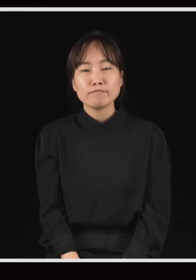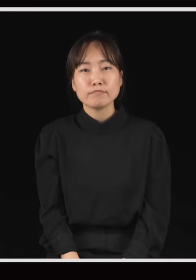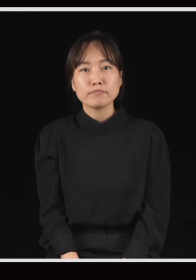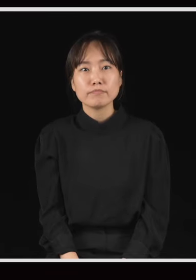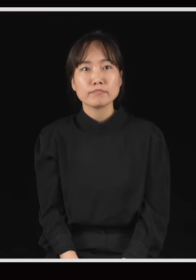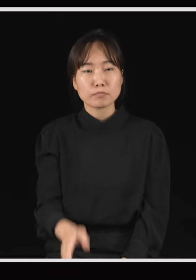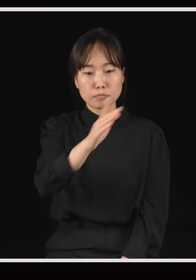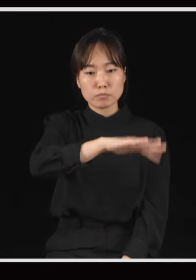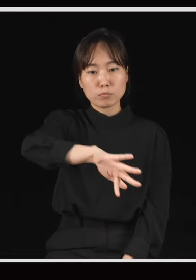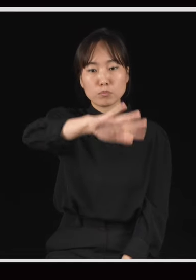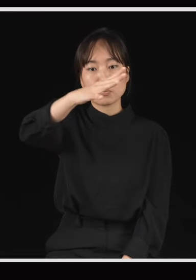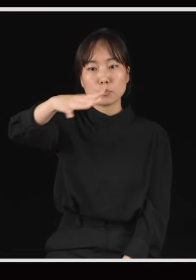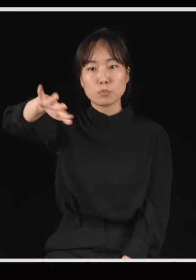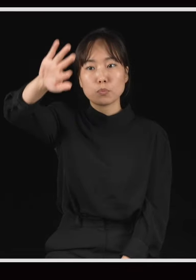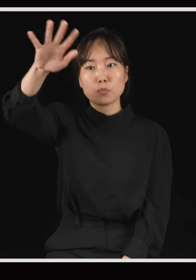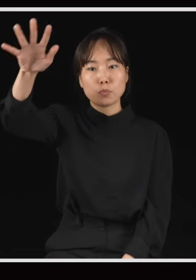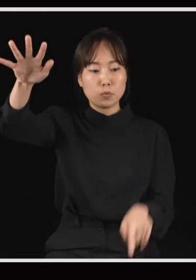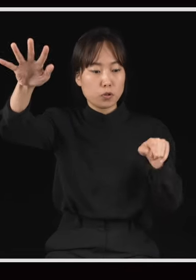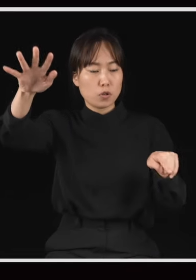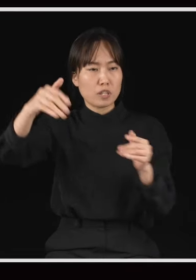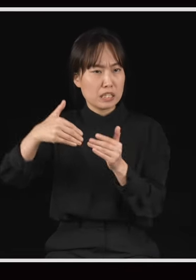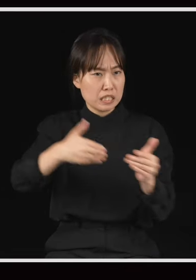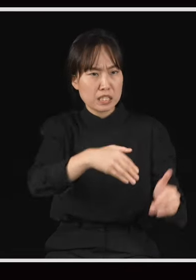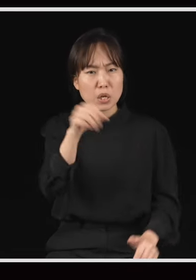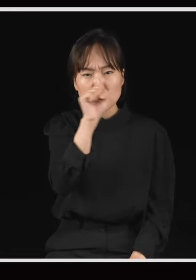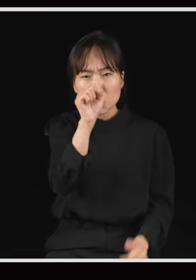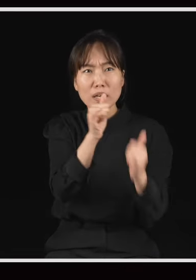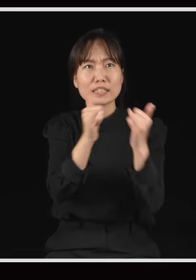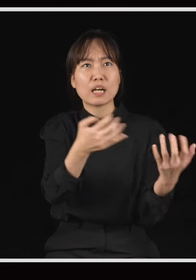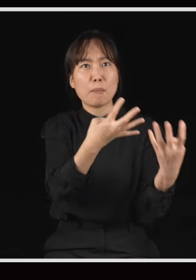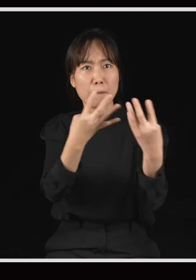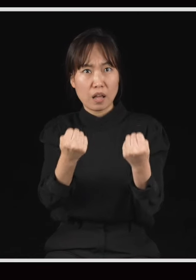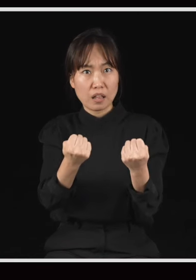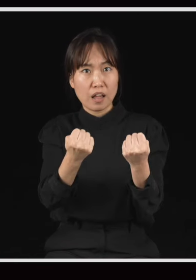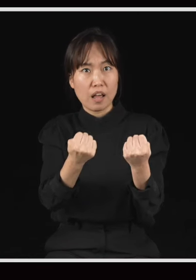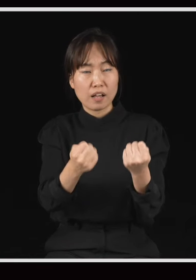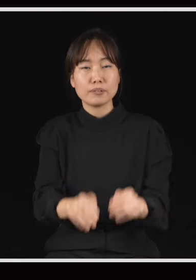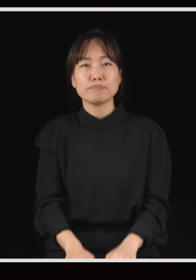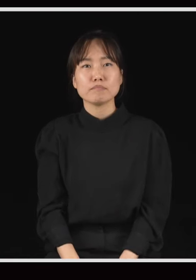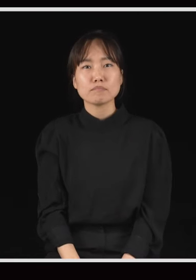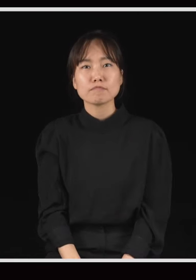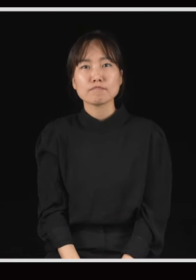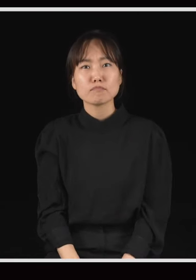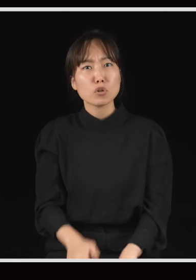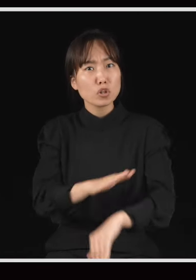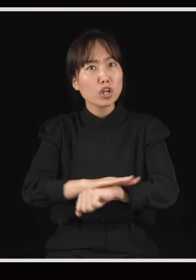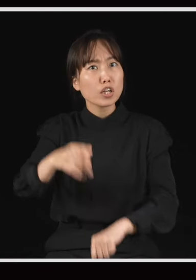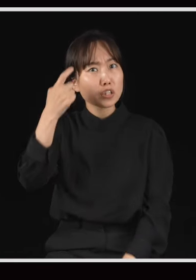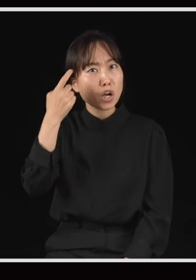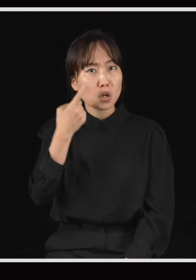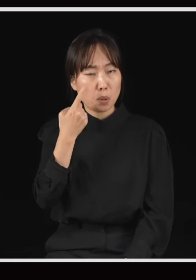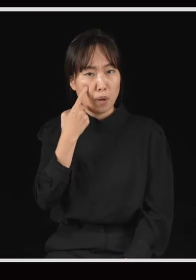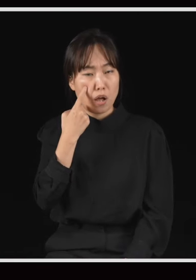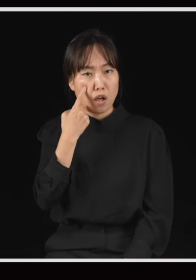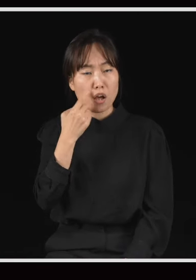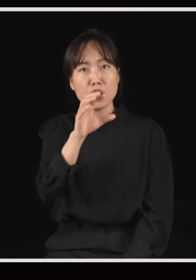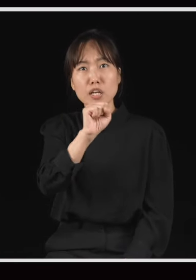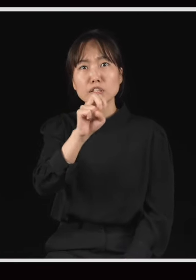여기로 가는 거를 좋아하시는 분들이 너무 많으세요. 그리고 솔직히 생각해 보세요.